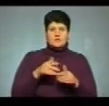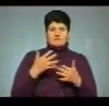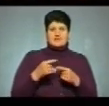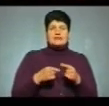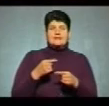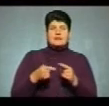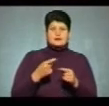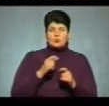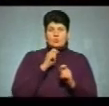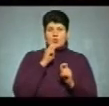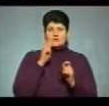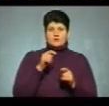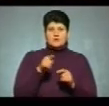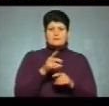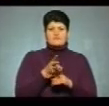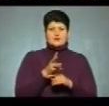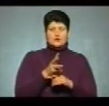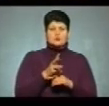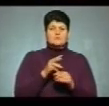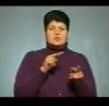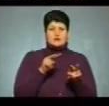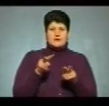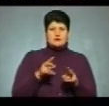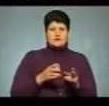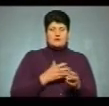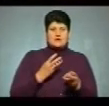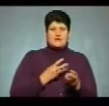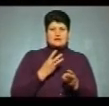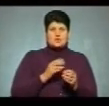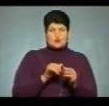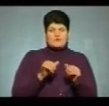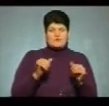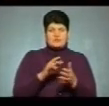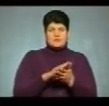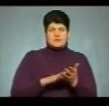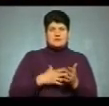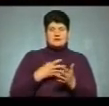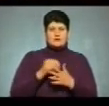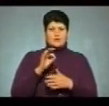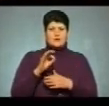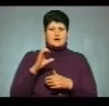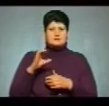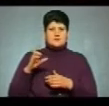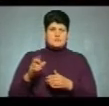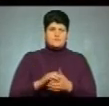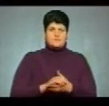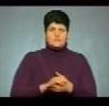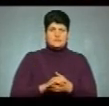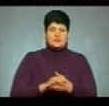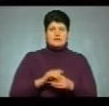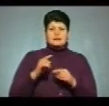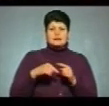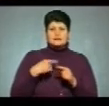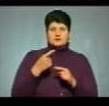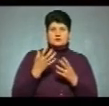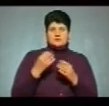наслідок, подаруємо їм відеоспостереження для того, щоб мотивувати їх розвивати далі своє ОСББ і власну безпеку. Ще в наступному у нас